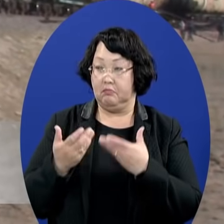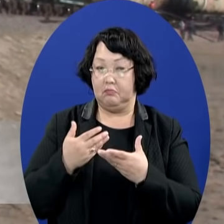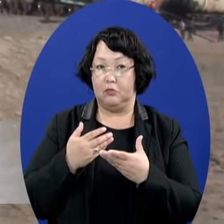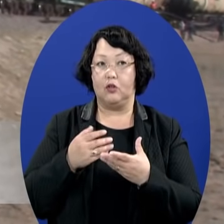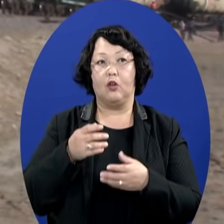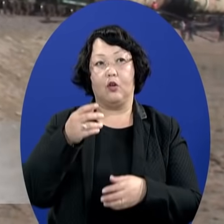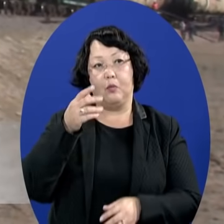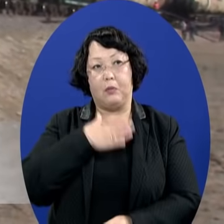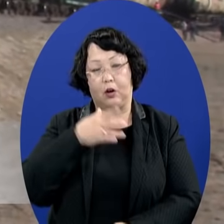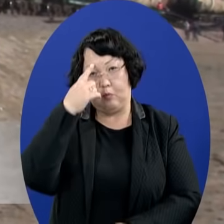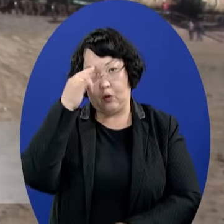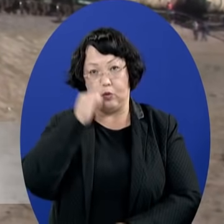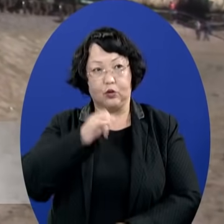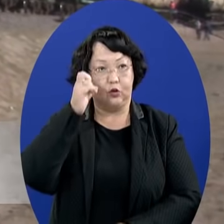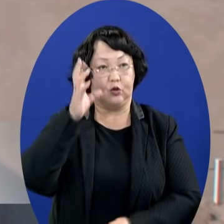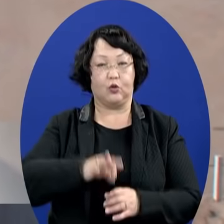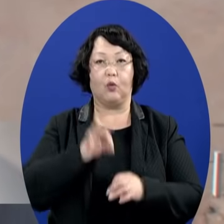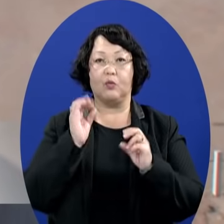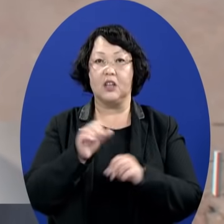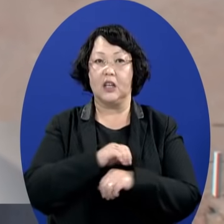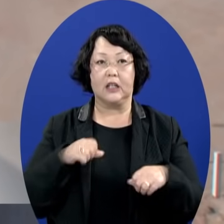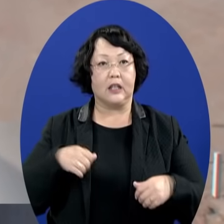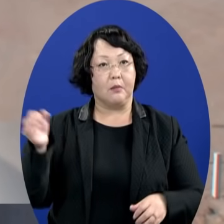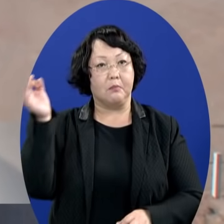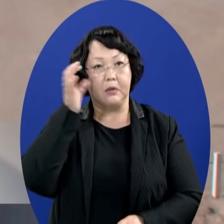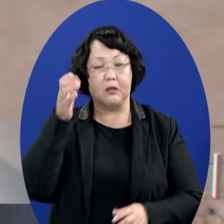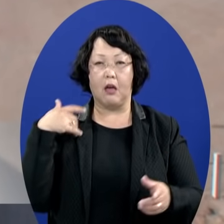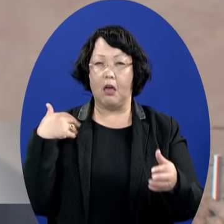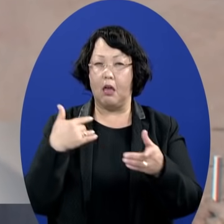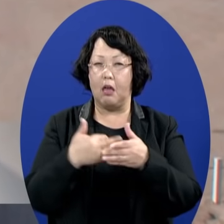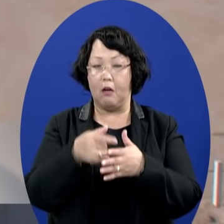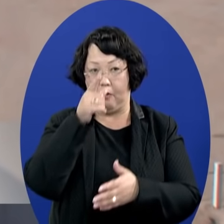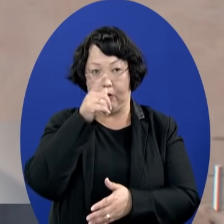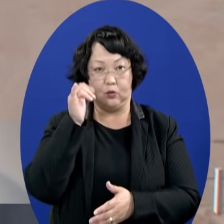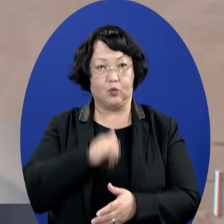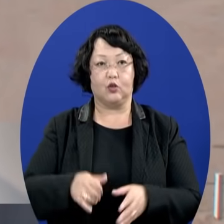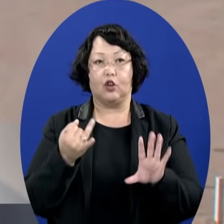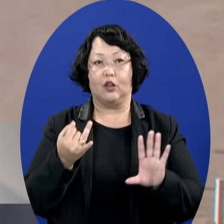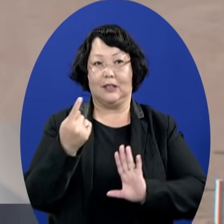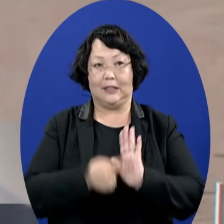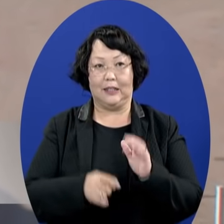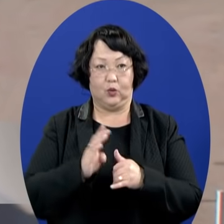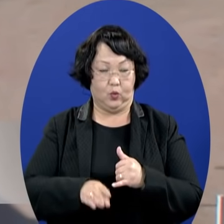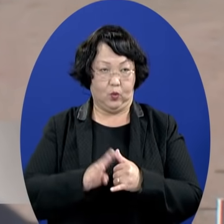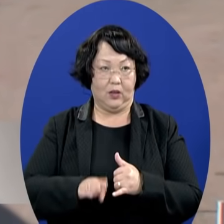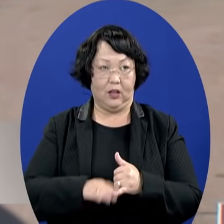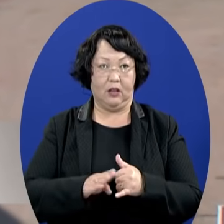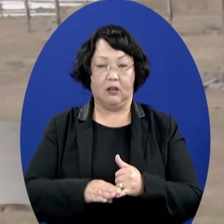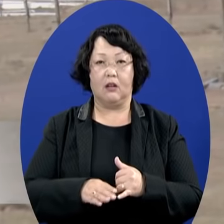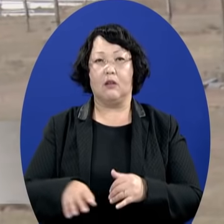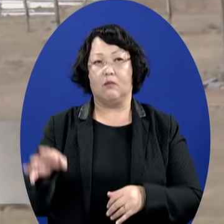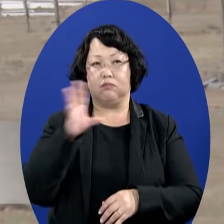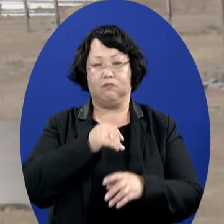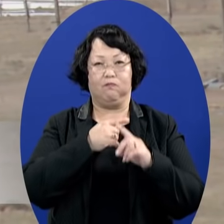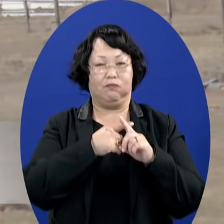болж энэ тухайч олон нийт мэдээгүй өнгөрч. Ингээд явсаар Оросын холбооны улсын нийлүүлэгч талаас 7-р сарын сүүлчээр нийлүүлэлтээ бүр мөсөн